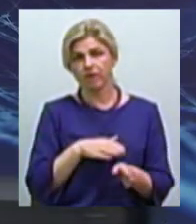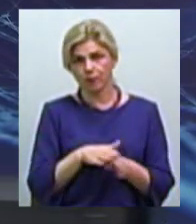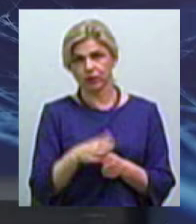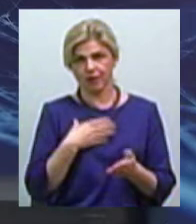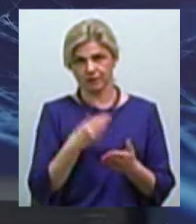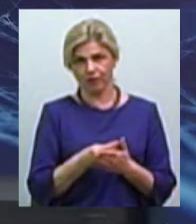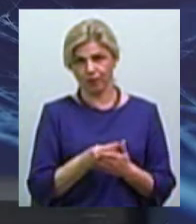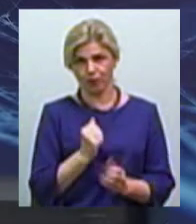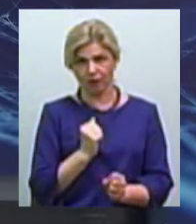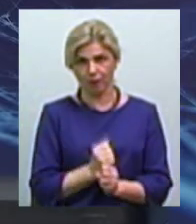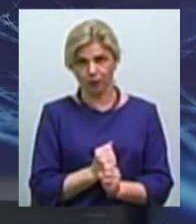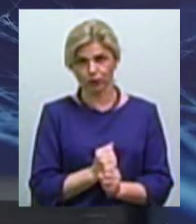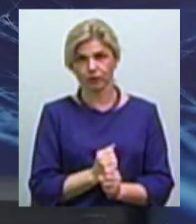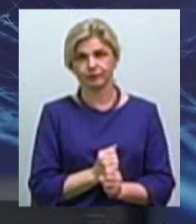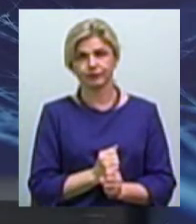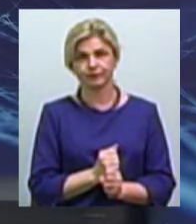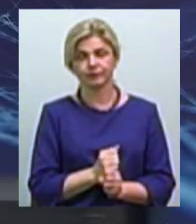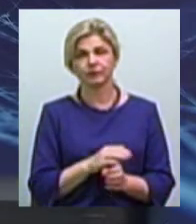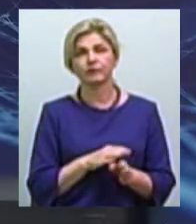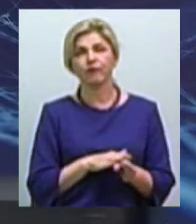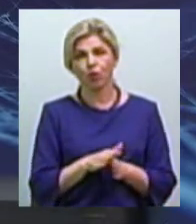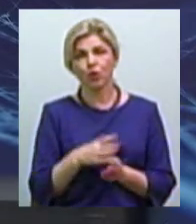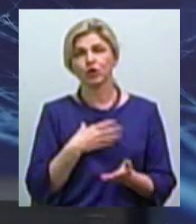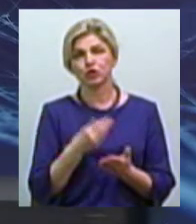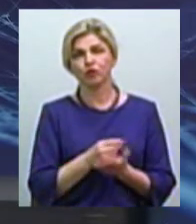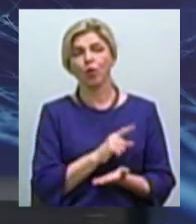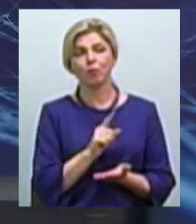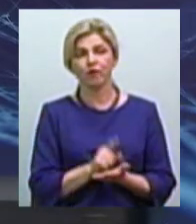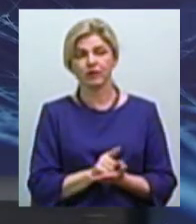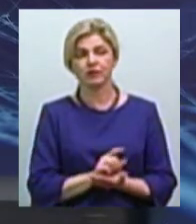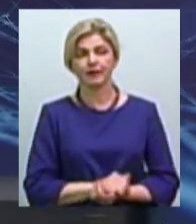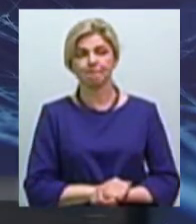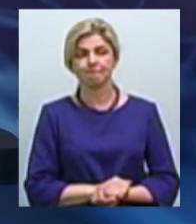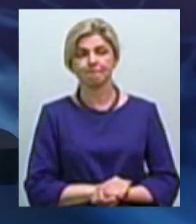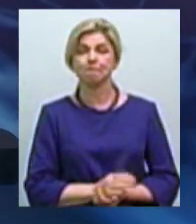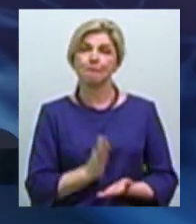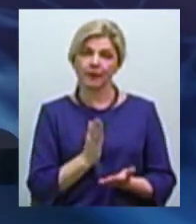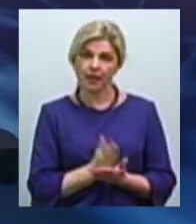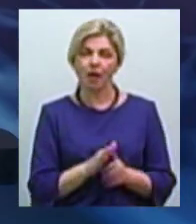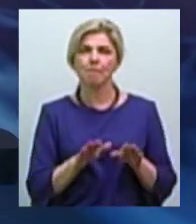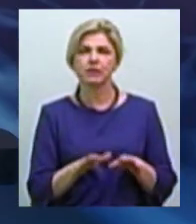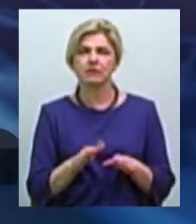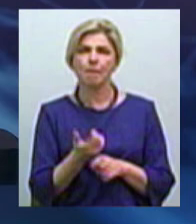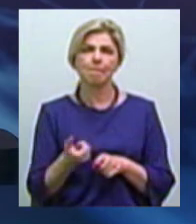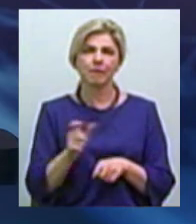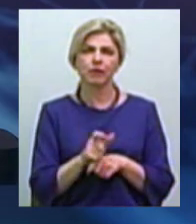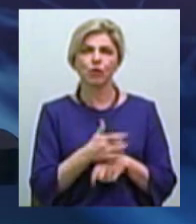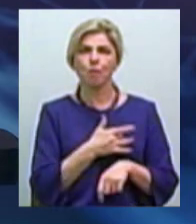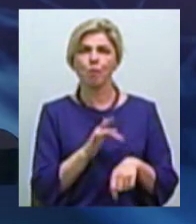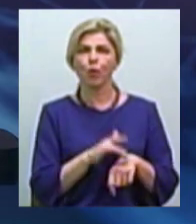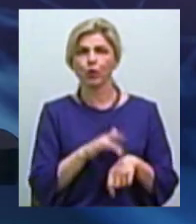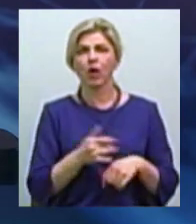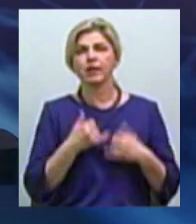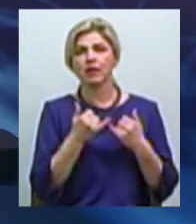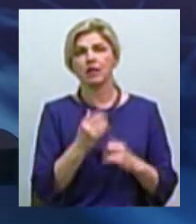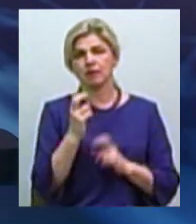і виконує свої обов'язки. А скажіть, будь ласка, є місця найбільш болючі для Заводського